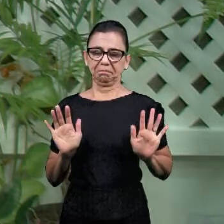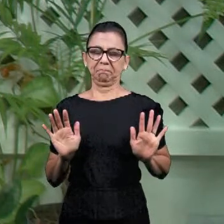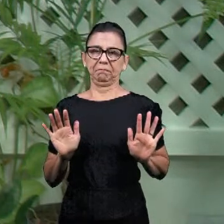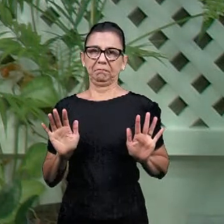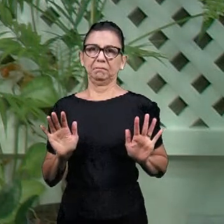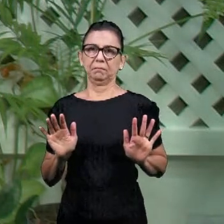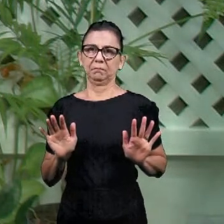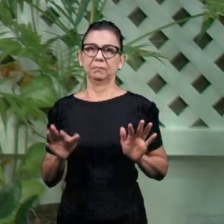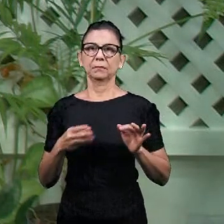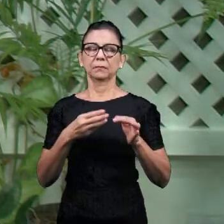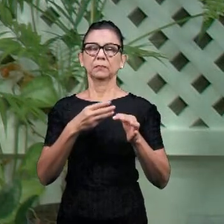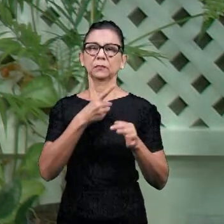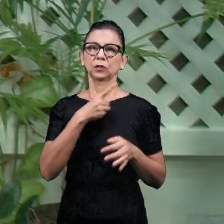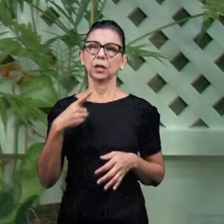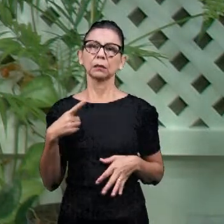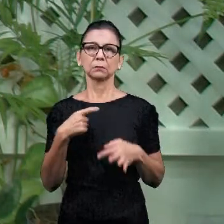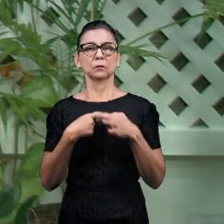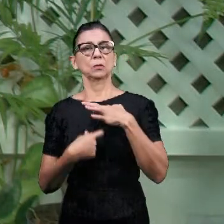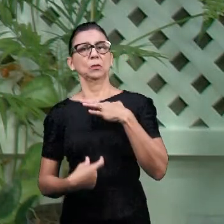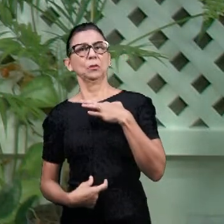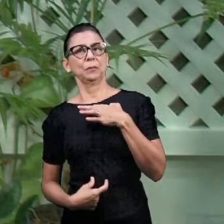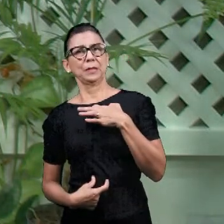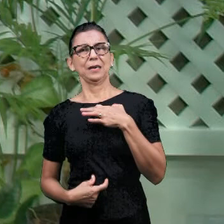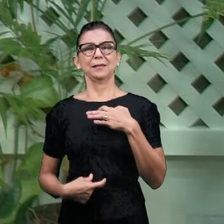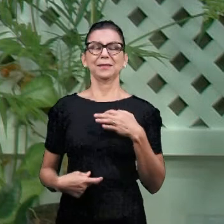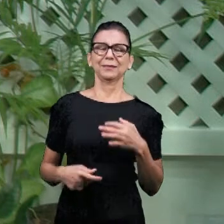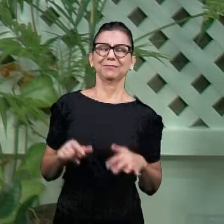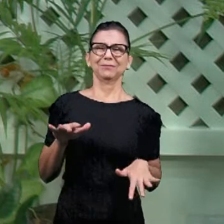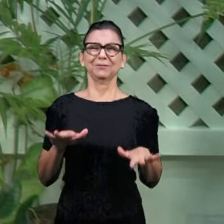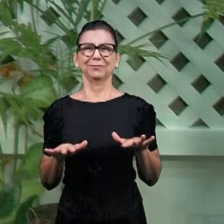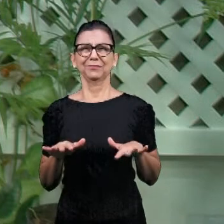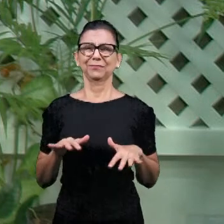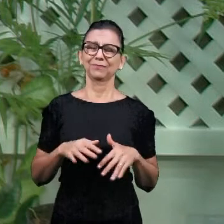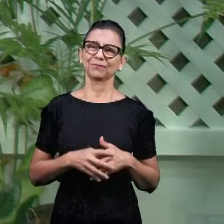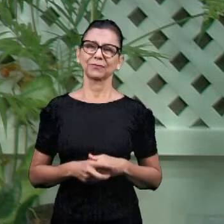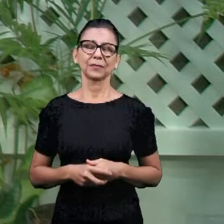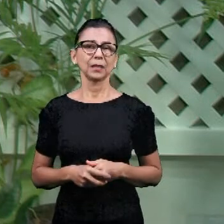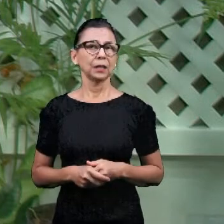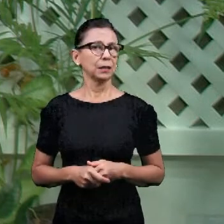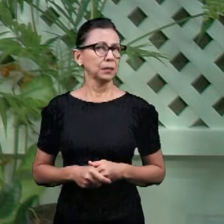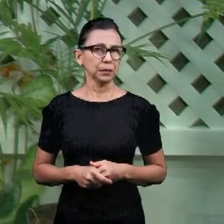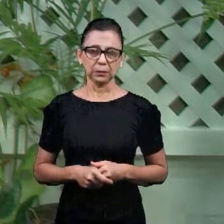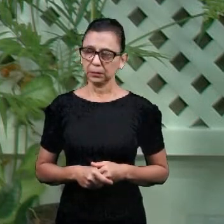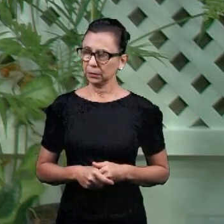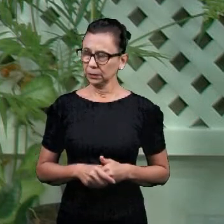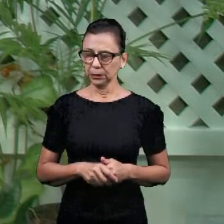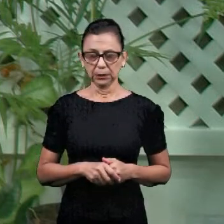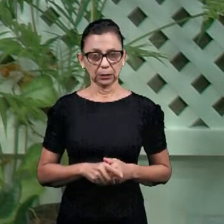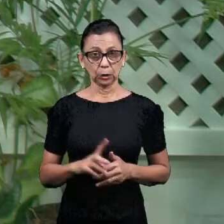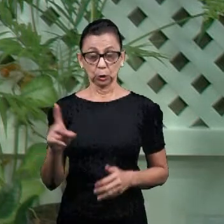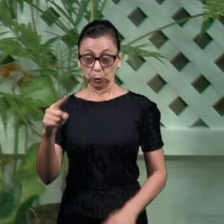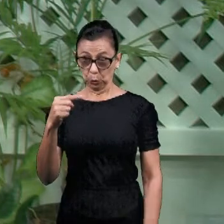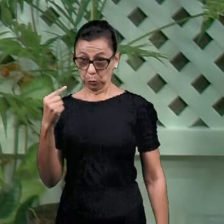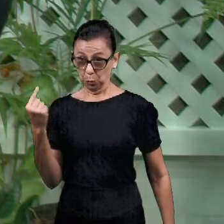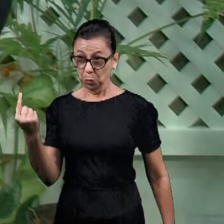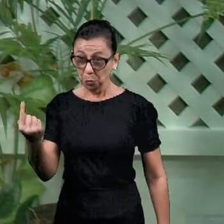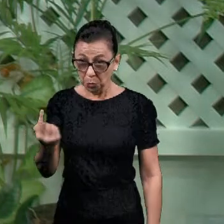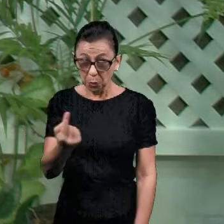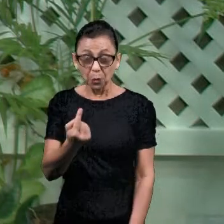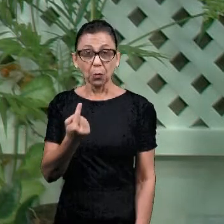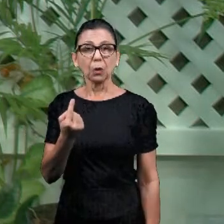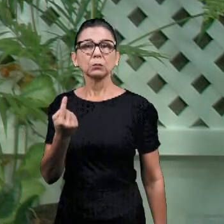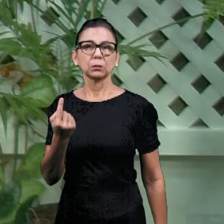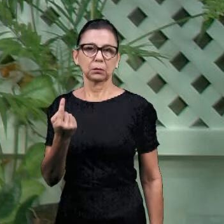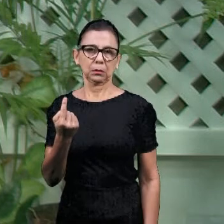ouvriers, par rapport à cette participation. Ni toutes les personnes sont en